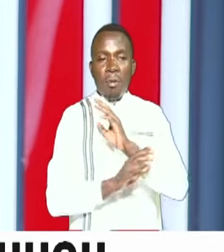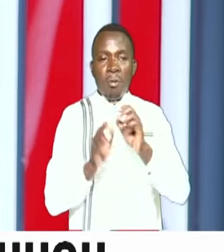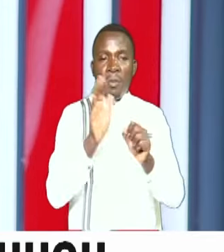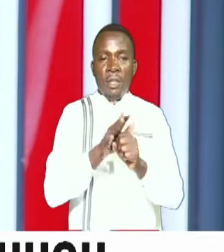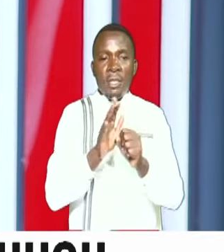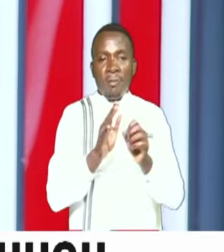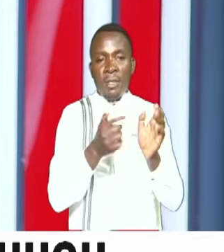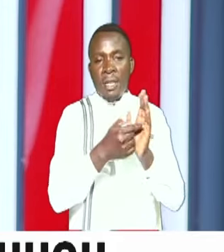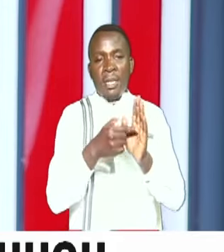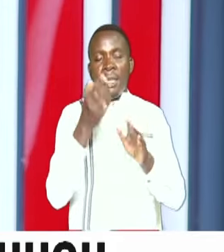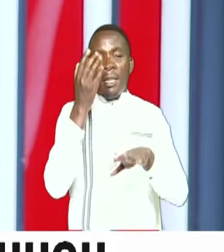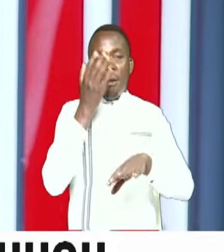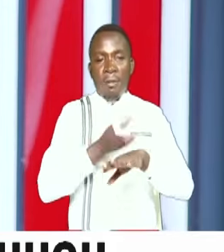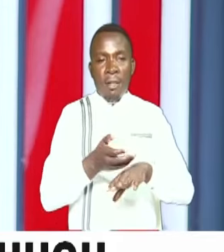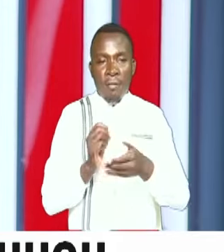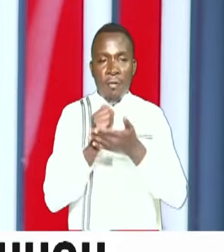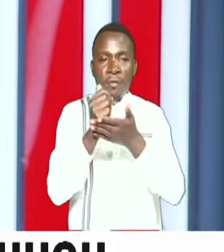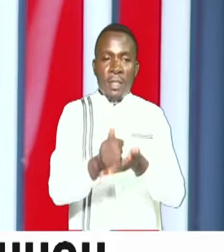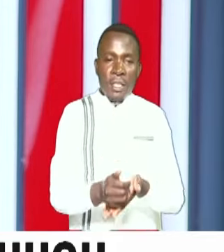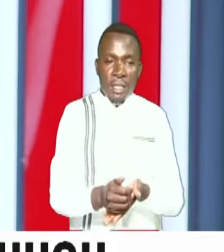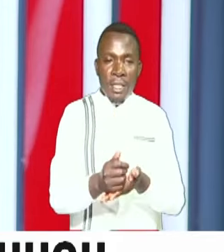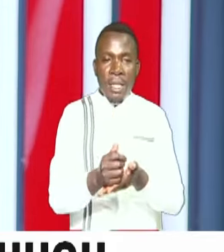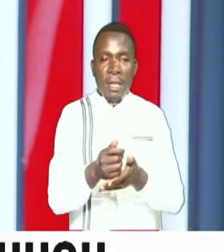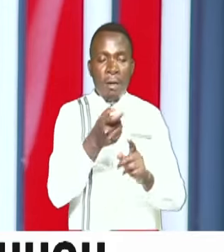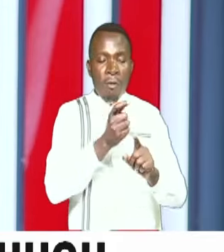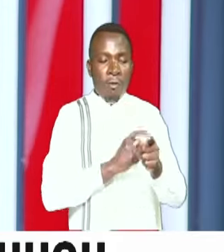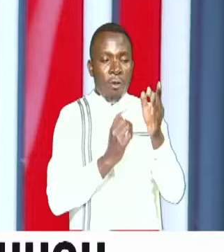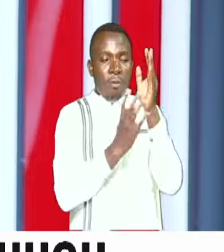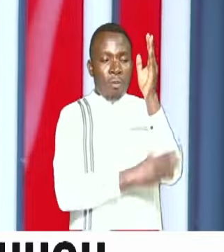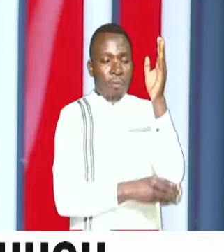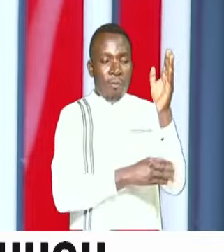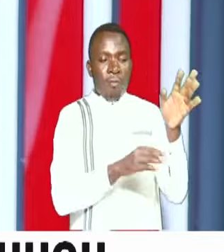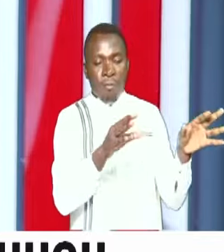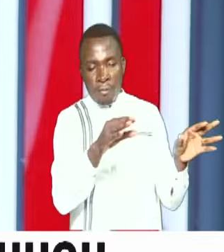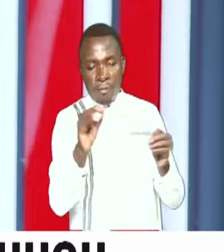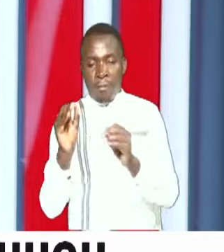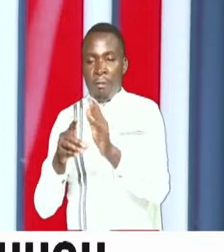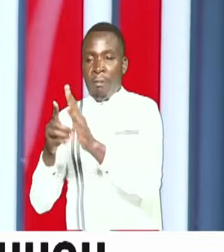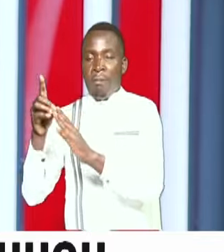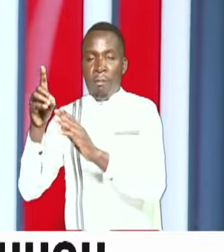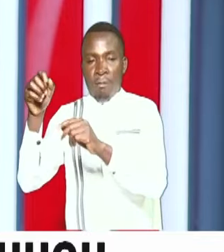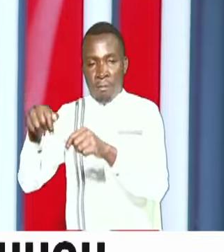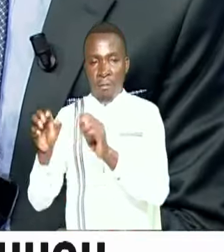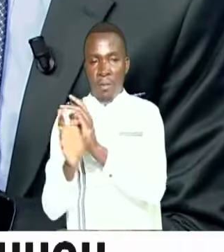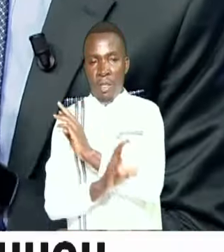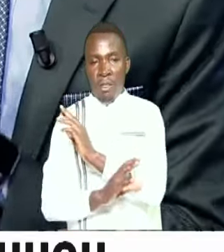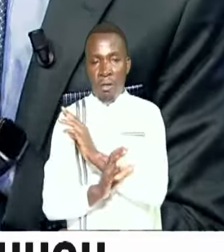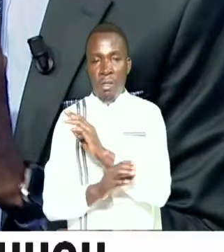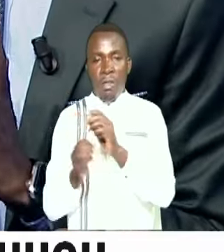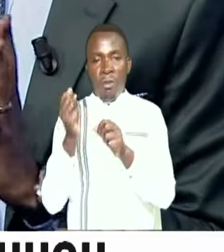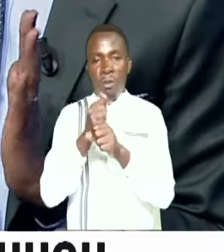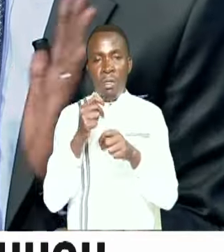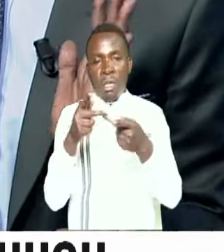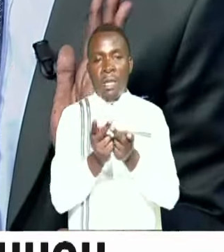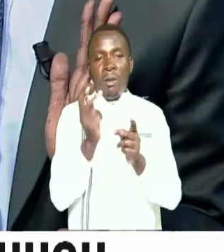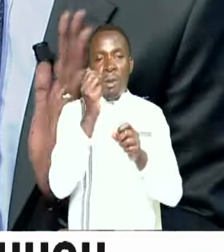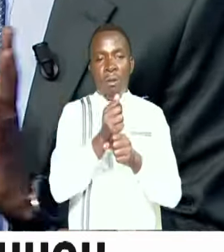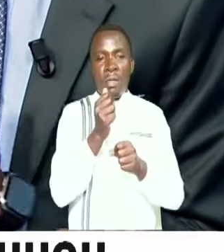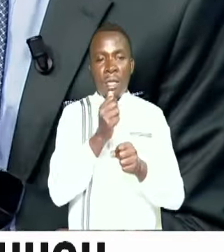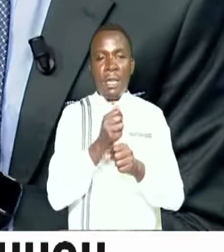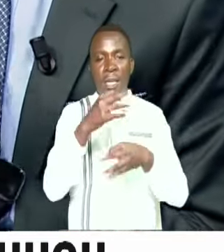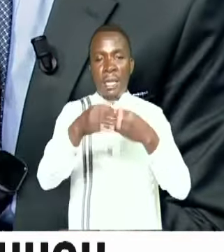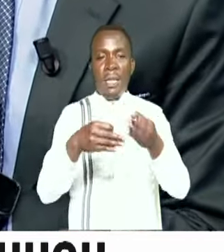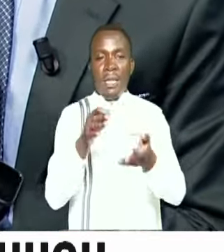buririyeho bava mu bukene bateza imbere ibihugu byabo. Iyo ukoze icyanya cy'inganda abashoramari rwose navuga ngo automatically bahita